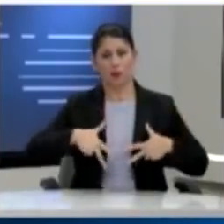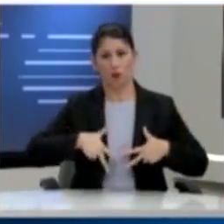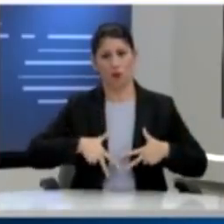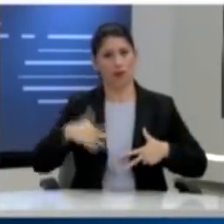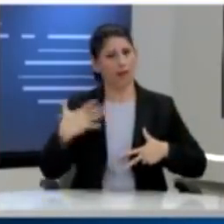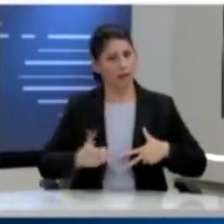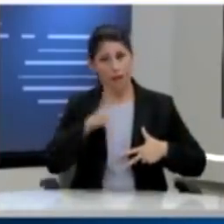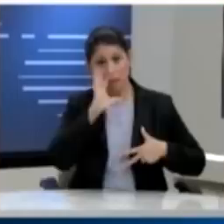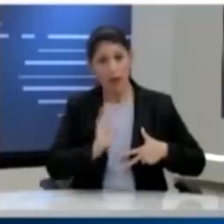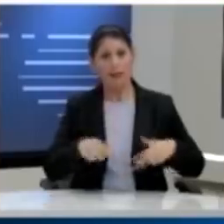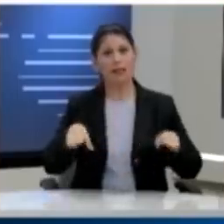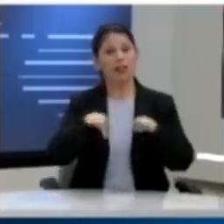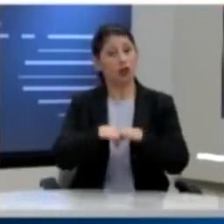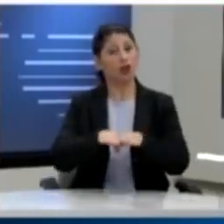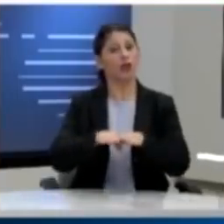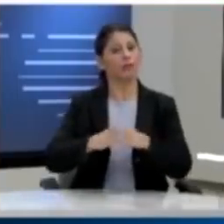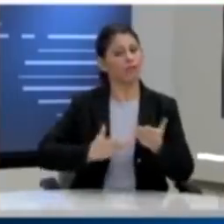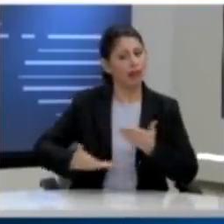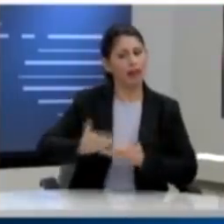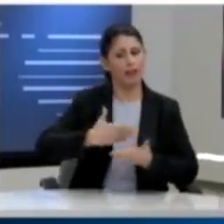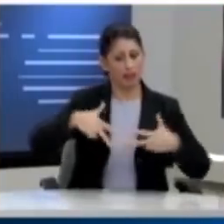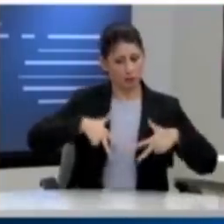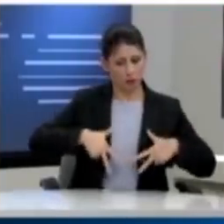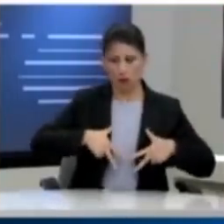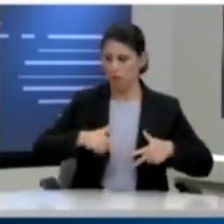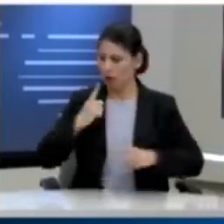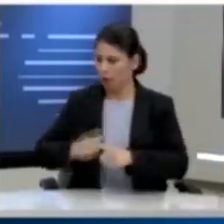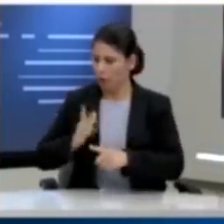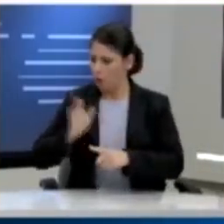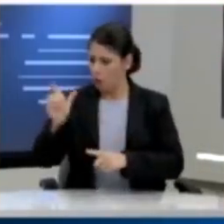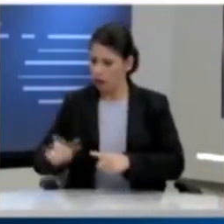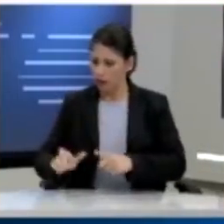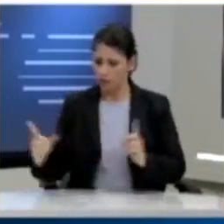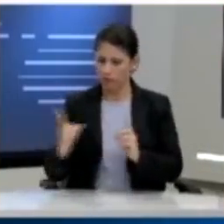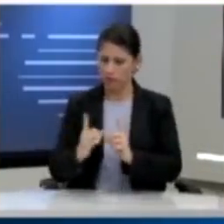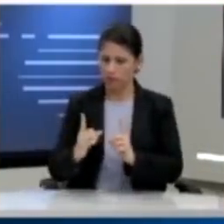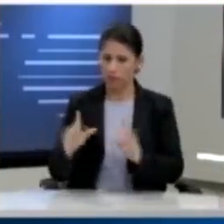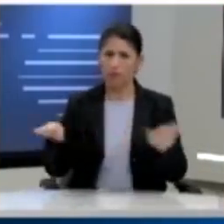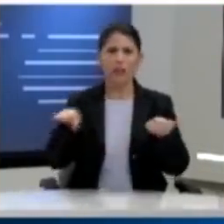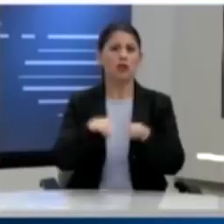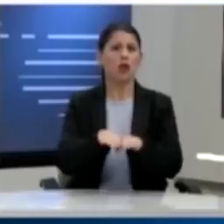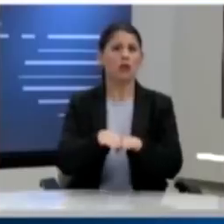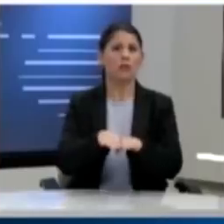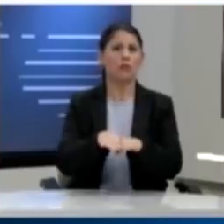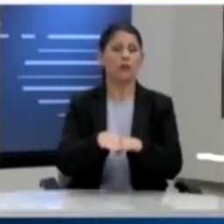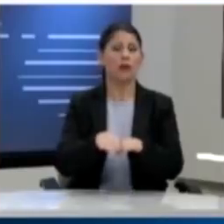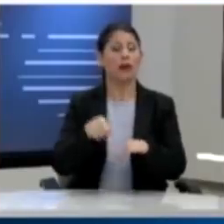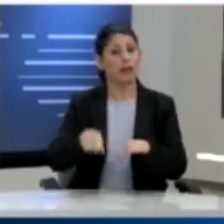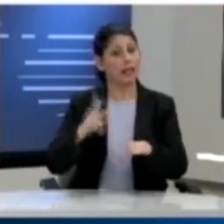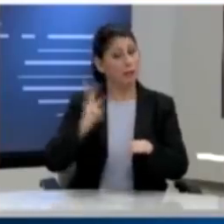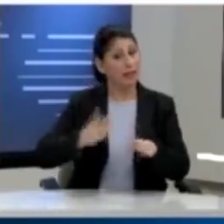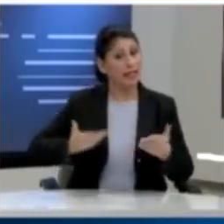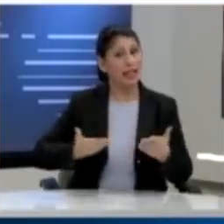να υπάρχει πραγματική ισότιμη μεταχείριση των υπουργών με τους απλούς πολίτες αυτής της χώρας σε ό,τι αφορά την ποινική